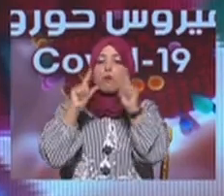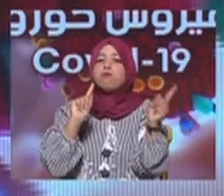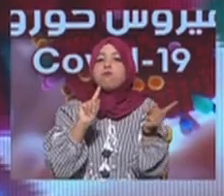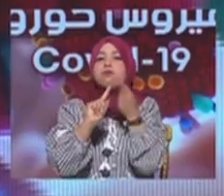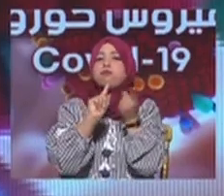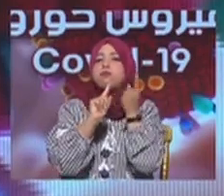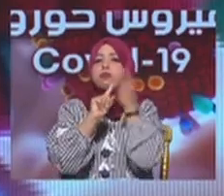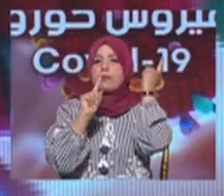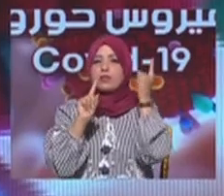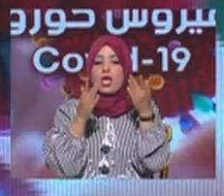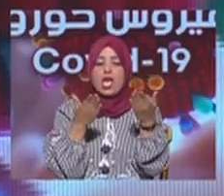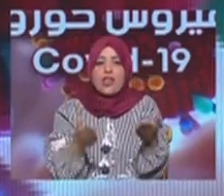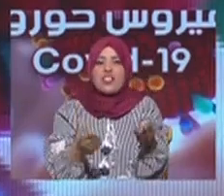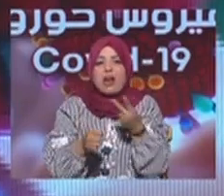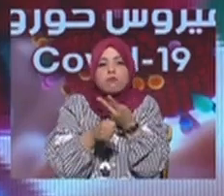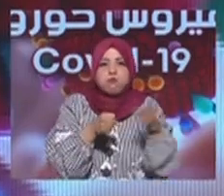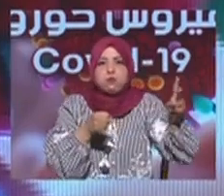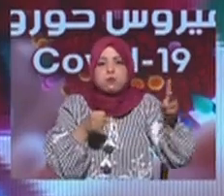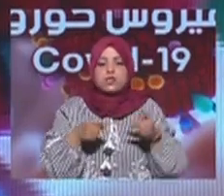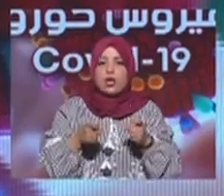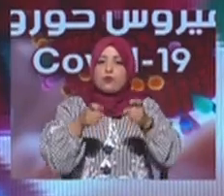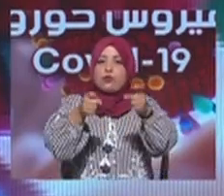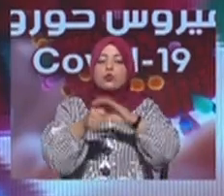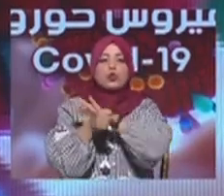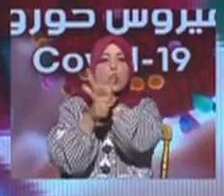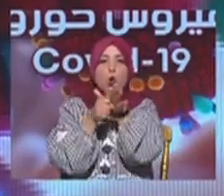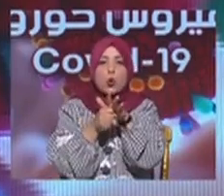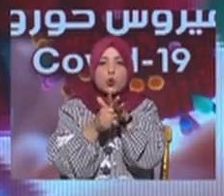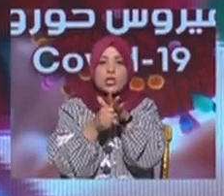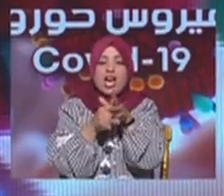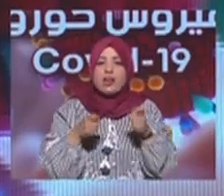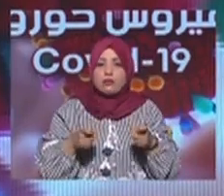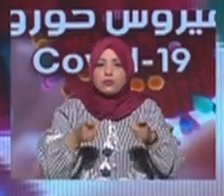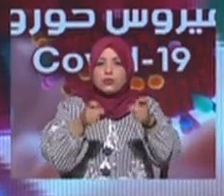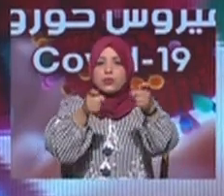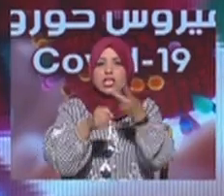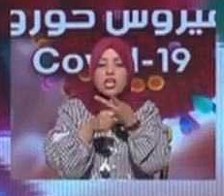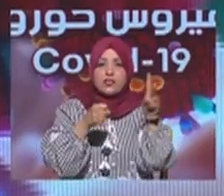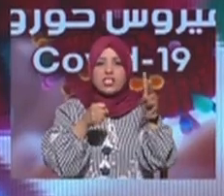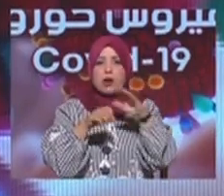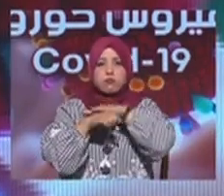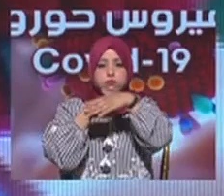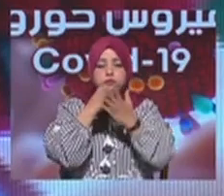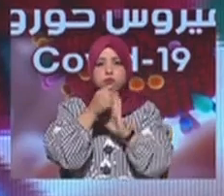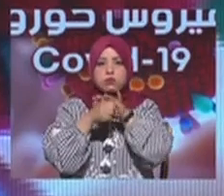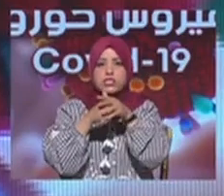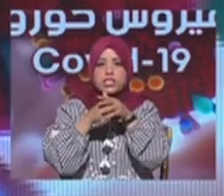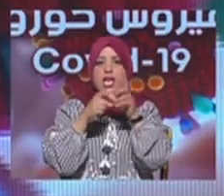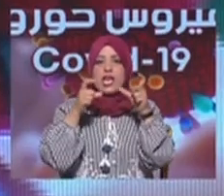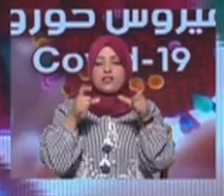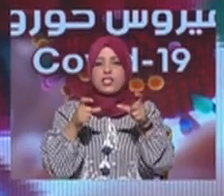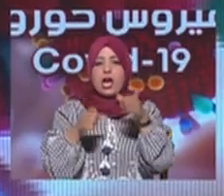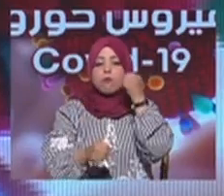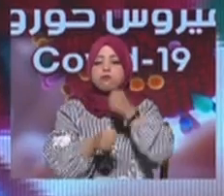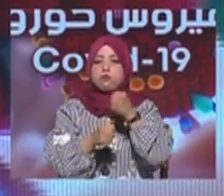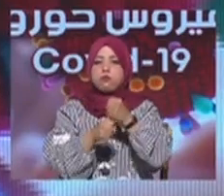برشا في خطورة الفيروس، وفي الخطر هو الجين اللي سيبلي هو جين دو سيرفاس جين اس اللي أنا خدمت